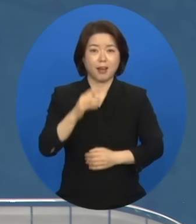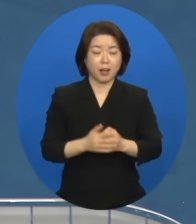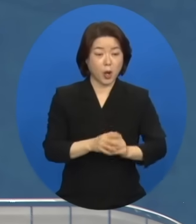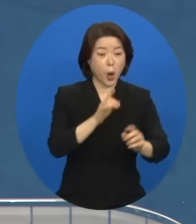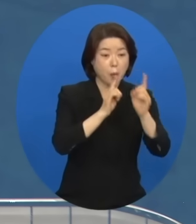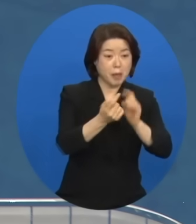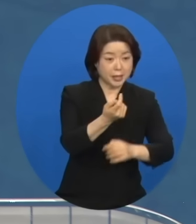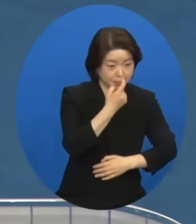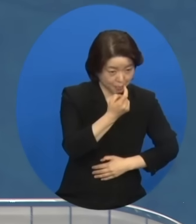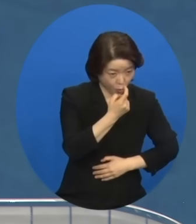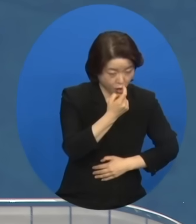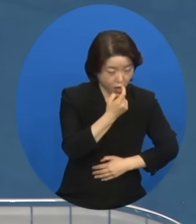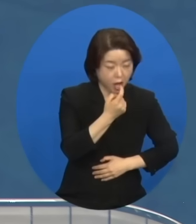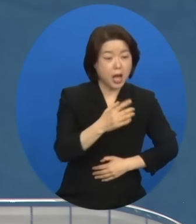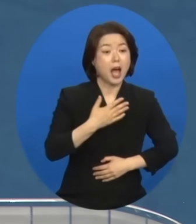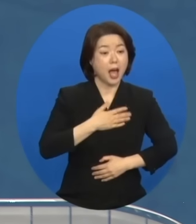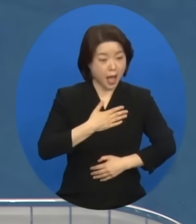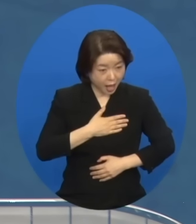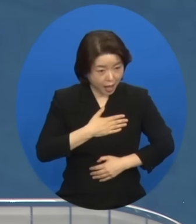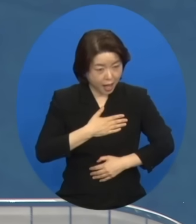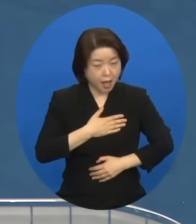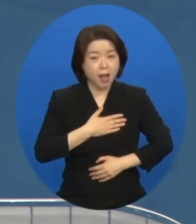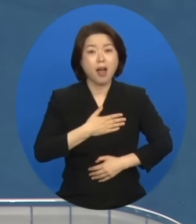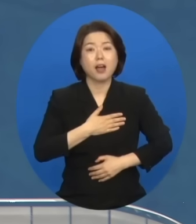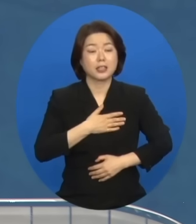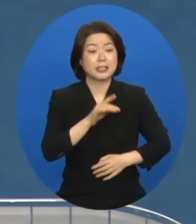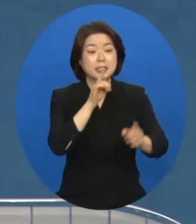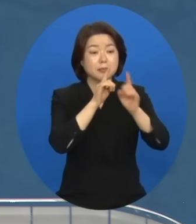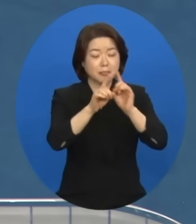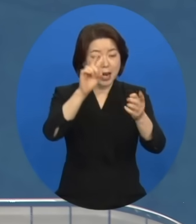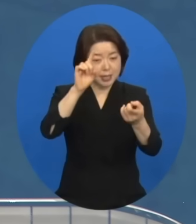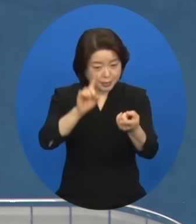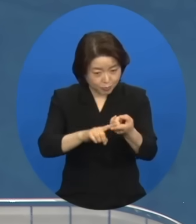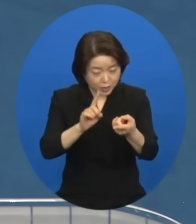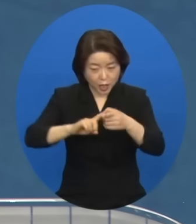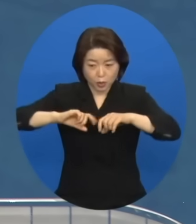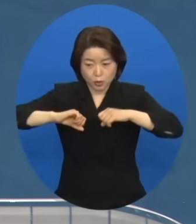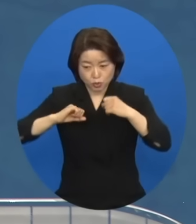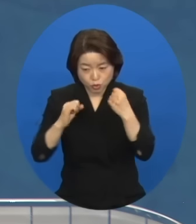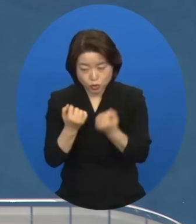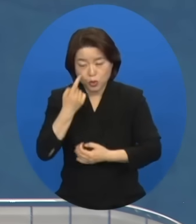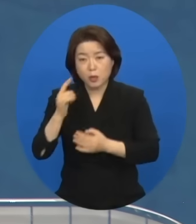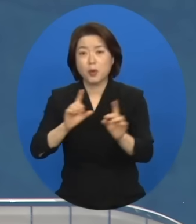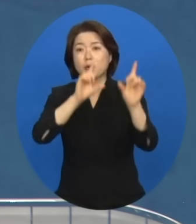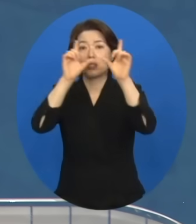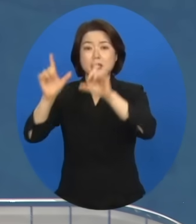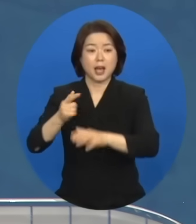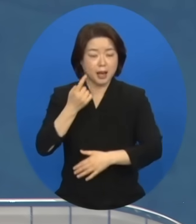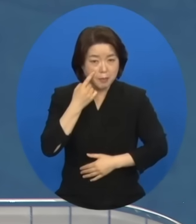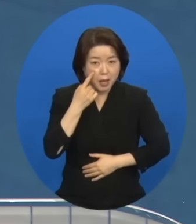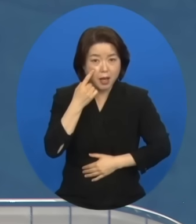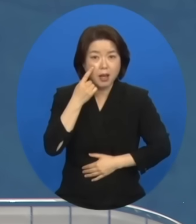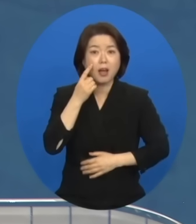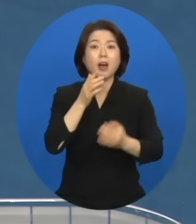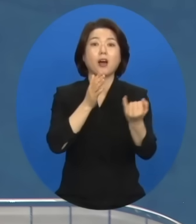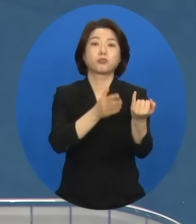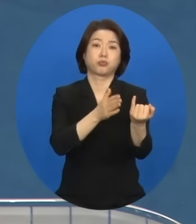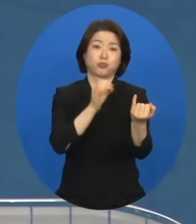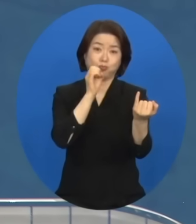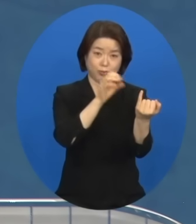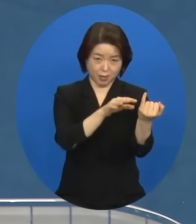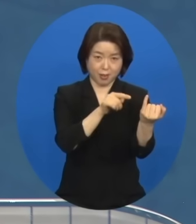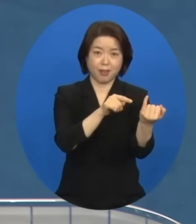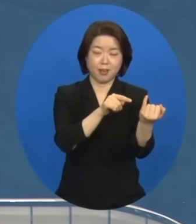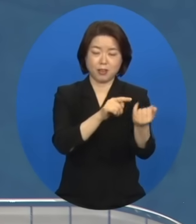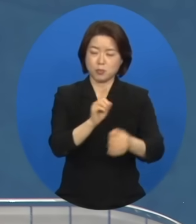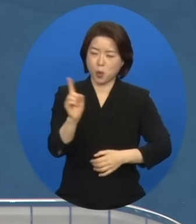말씀을 배웠으면, 말씀을 알았으면 말씀대로 순종해 보는 삶을 살아보라. 그러면 어느